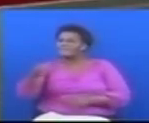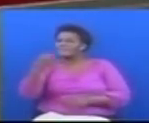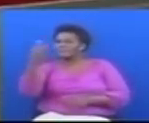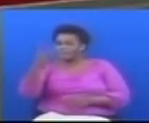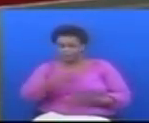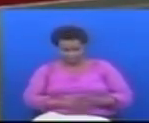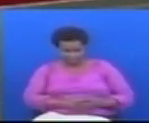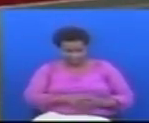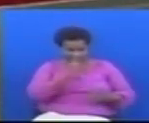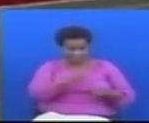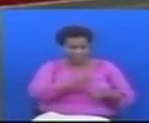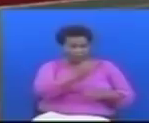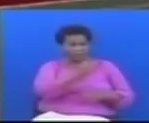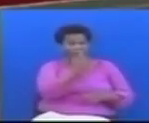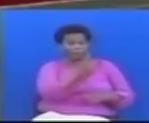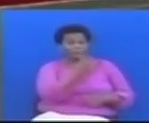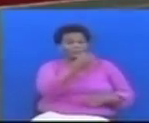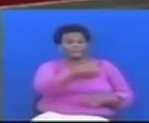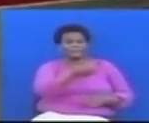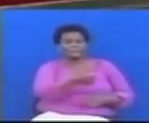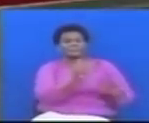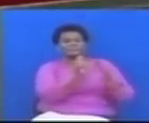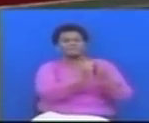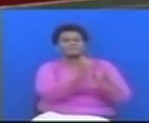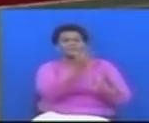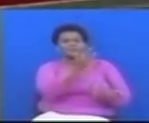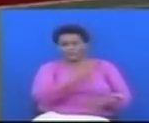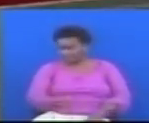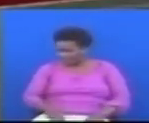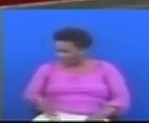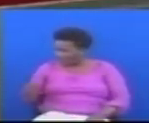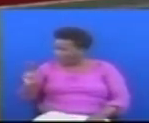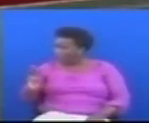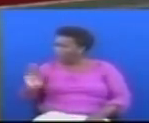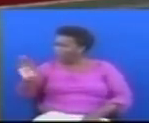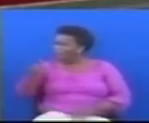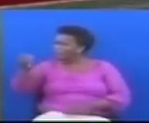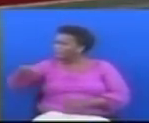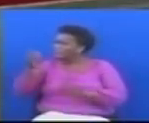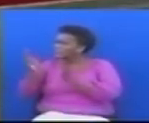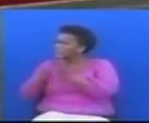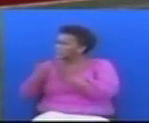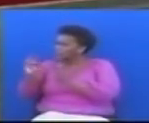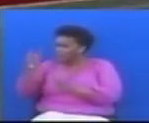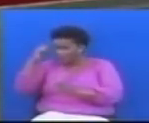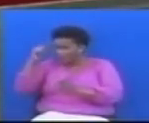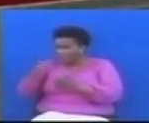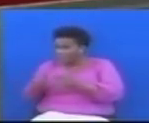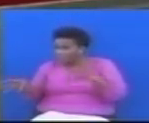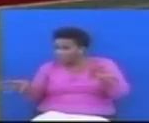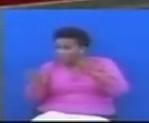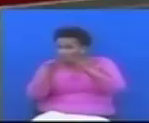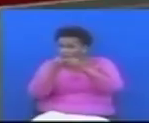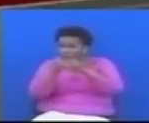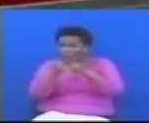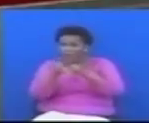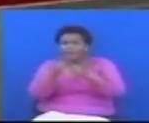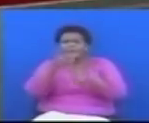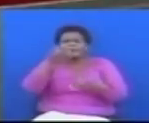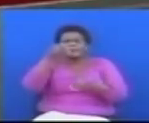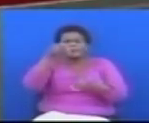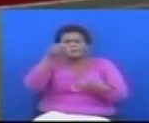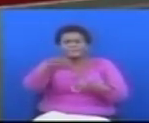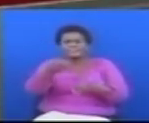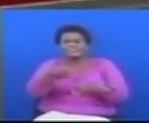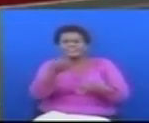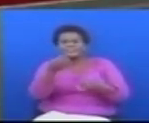kwanza vilikuwa vijiji 14, na kwa kuwa wilaya yake na vijiji takriban 70, ni wazi vijiji 26 vitaingia katika REA awamu ya